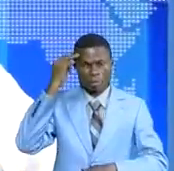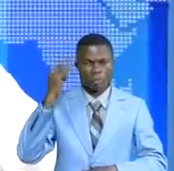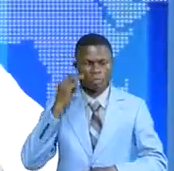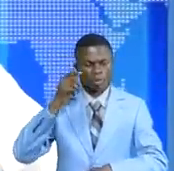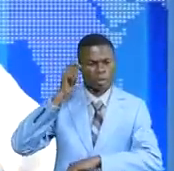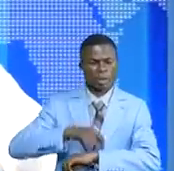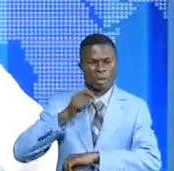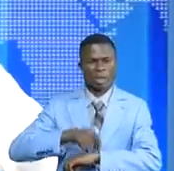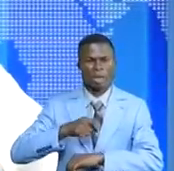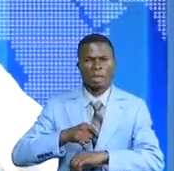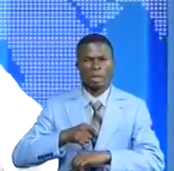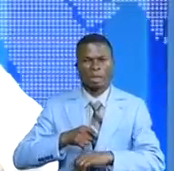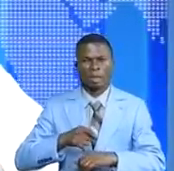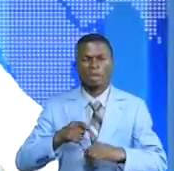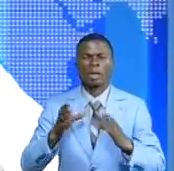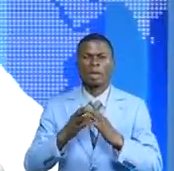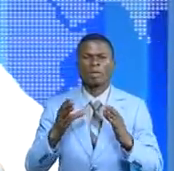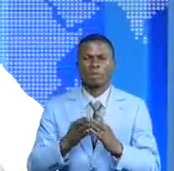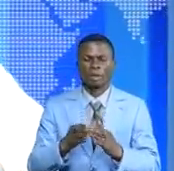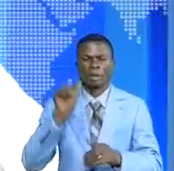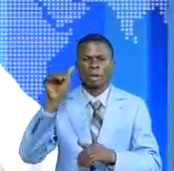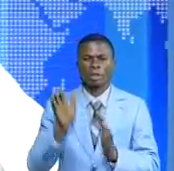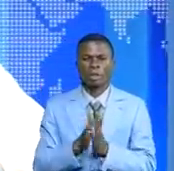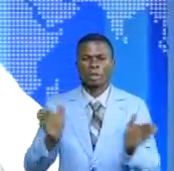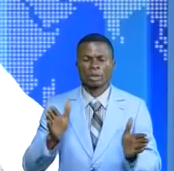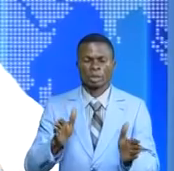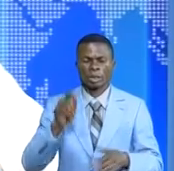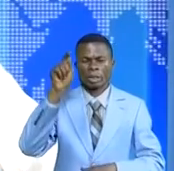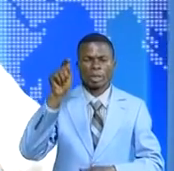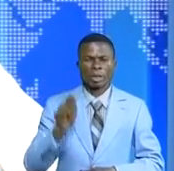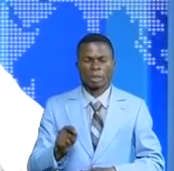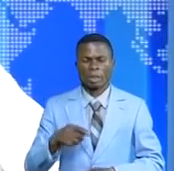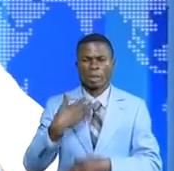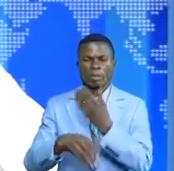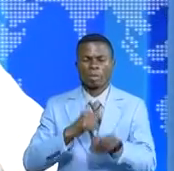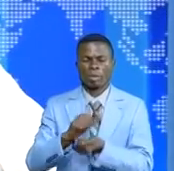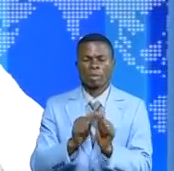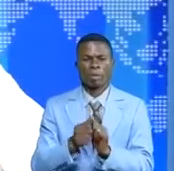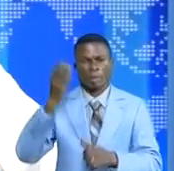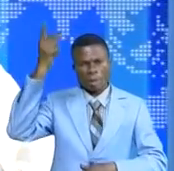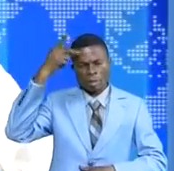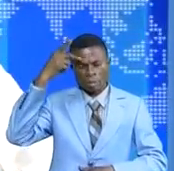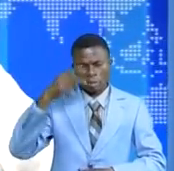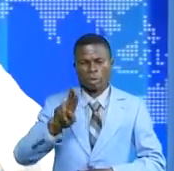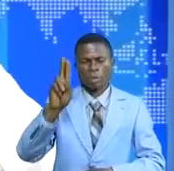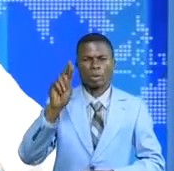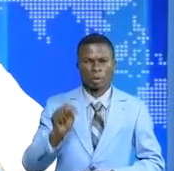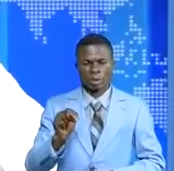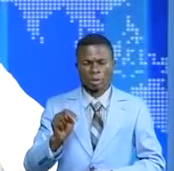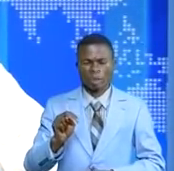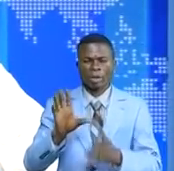la Justice, Rosemut Tombo, et le directeur de la division des affaires politiques de la MONUSCO,